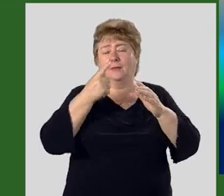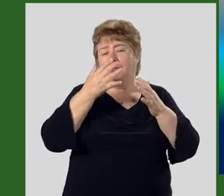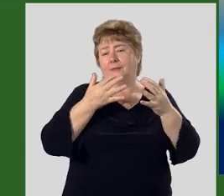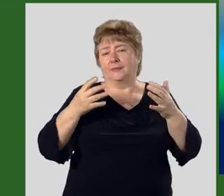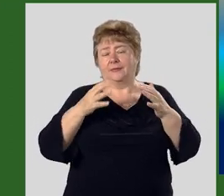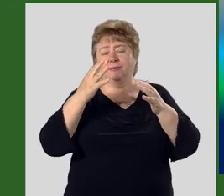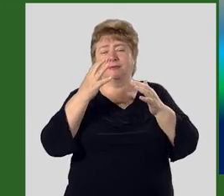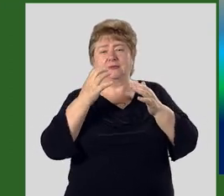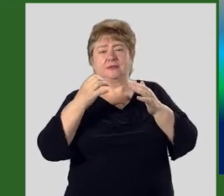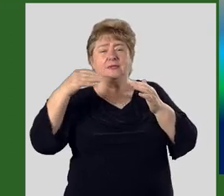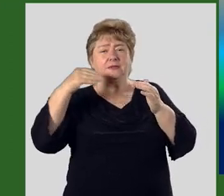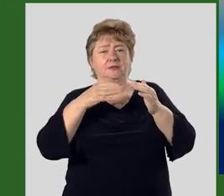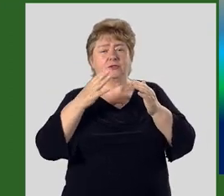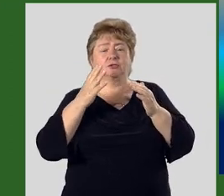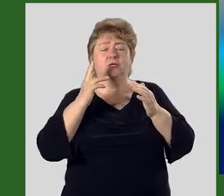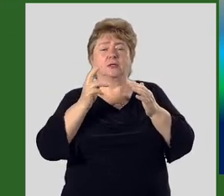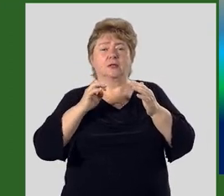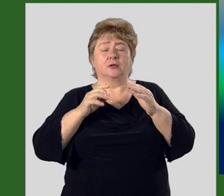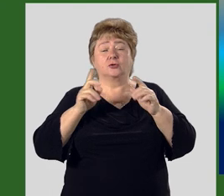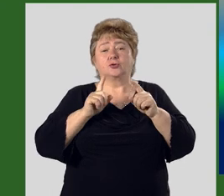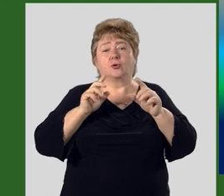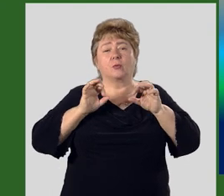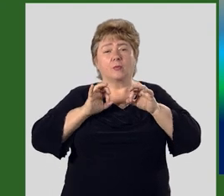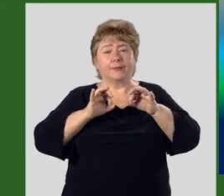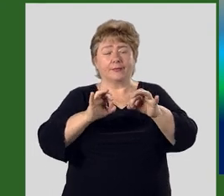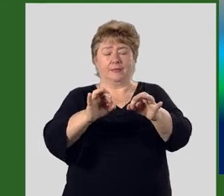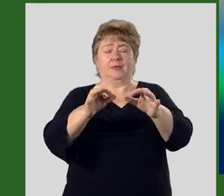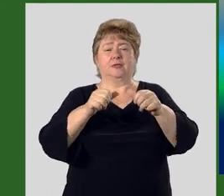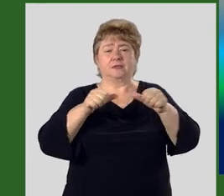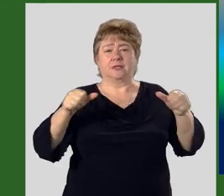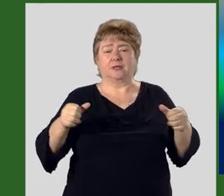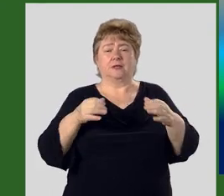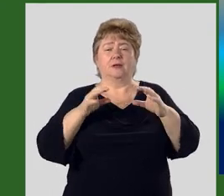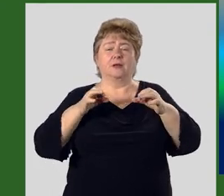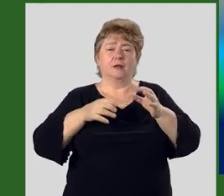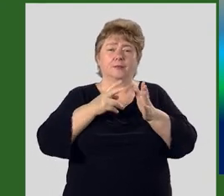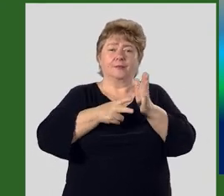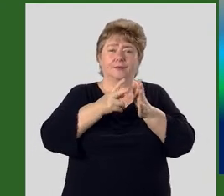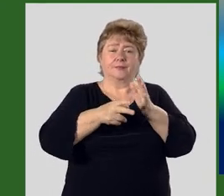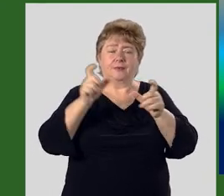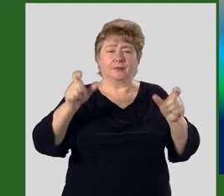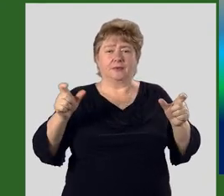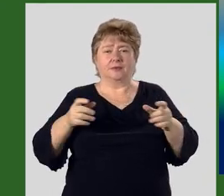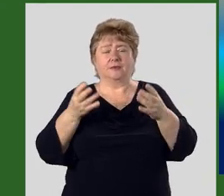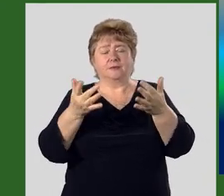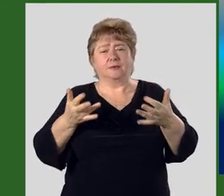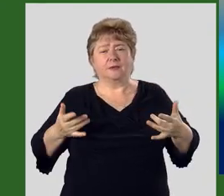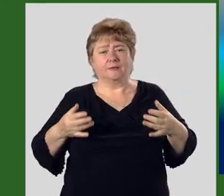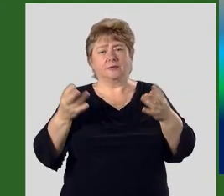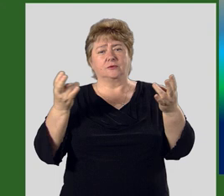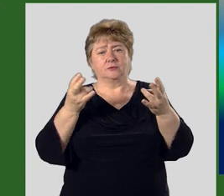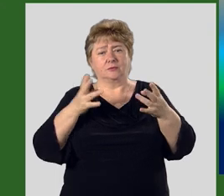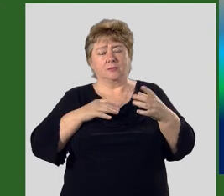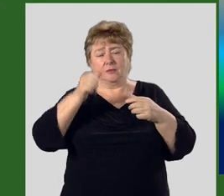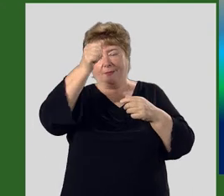40 тысяч километров. Для того, чтобы проехать это расстояние на пассажирском поезде, потребовалось бы